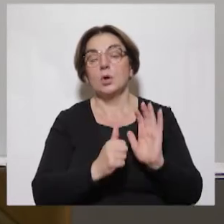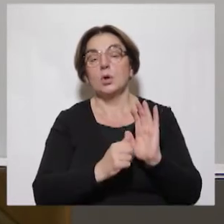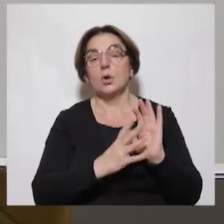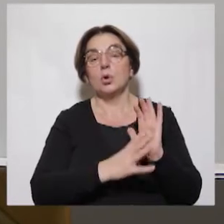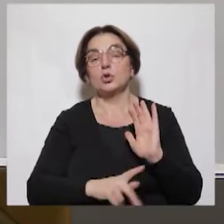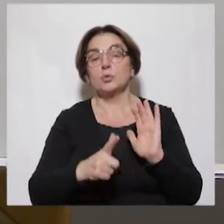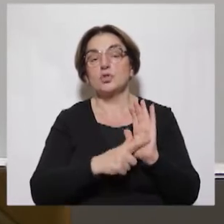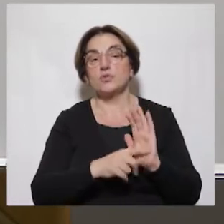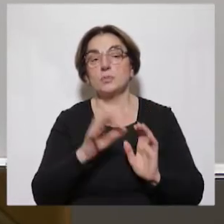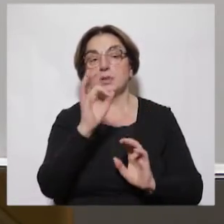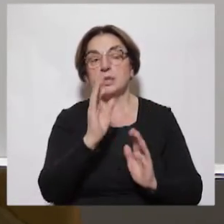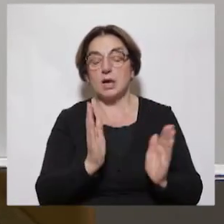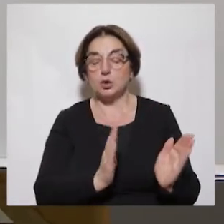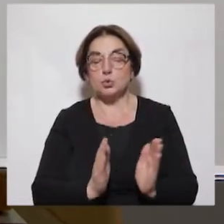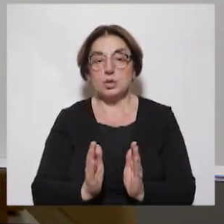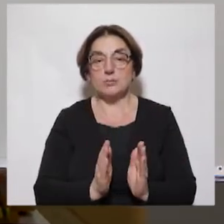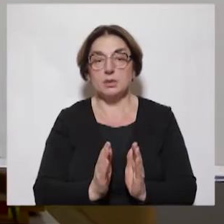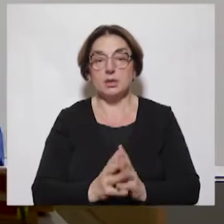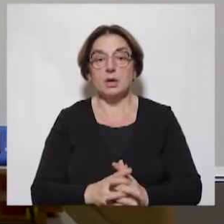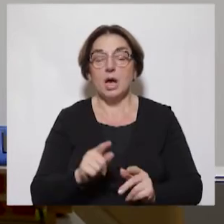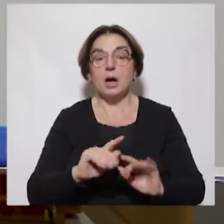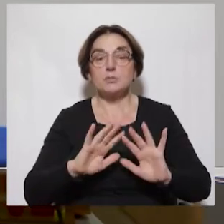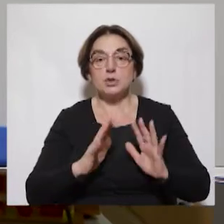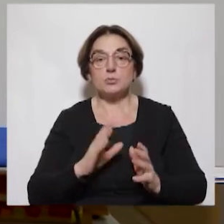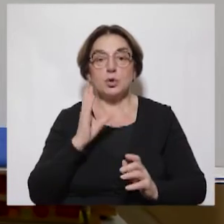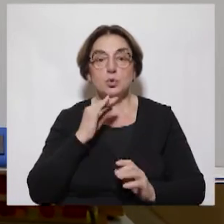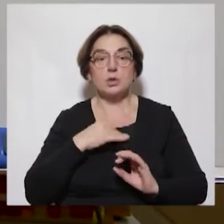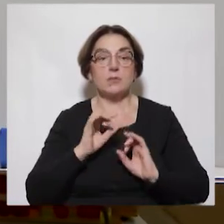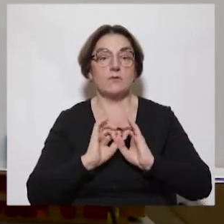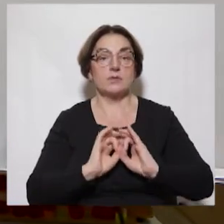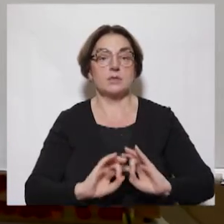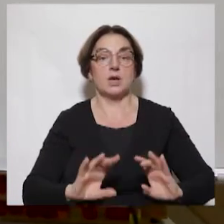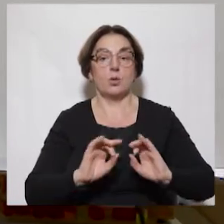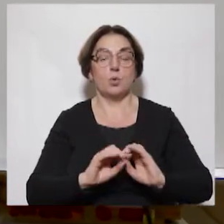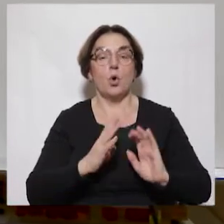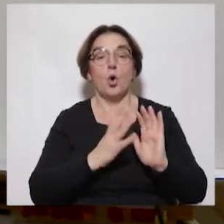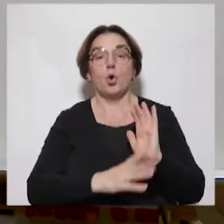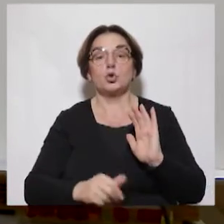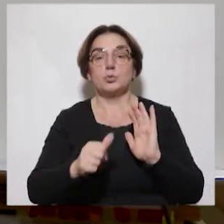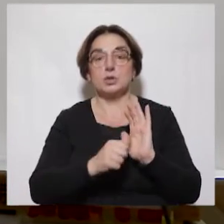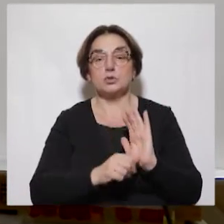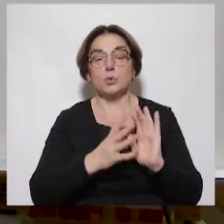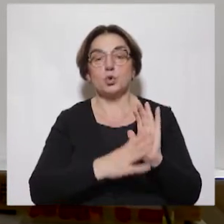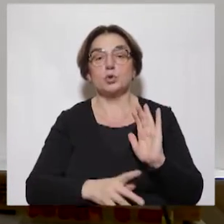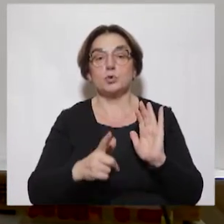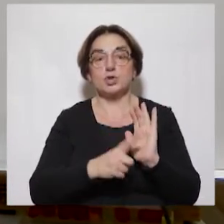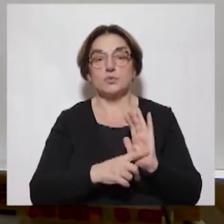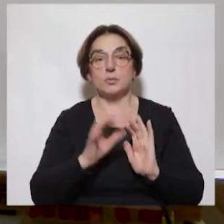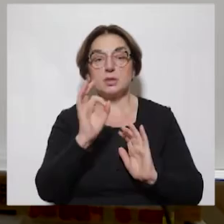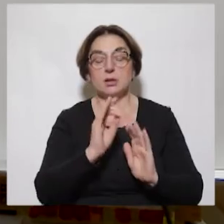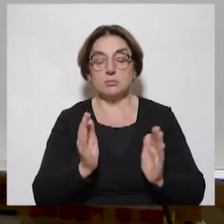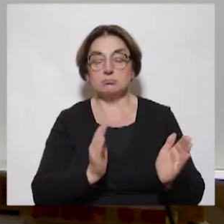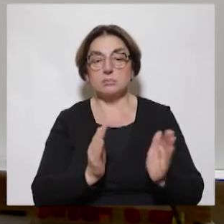96-დან 97 გრადუსამდე. ამ შემთხვევაში, როდესაც ჩვენ საუბრობთ იმაზე, რომ 96-დან 97 გრადუსამდეა